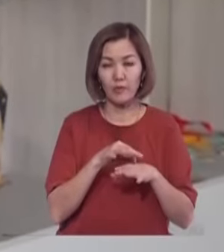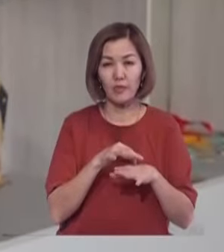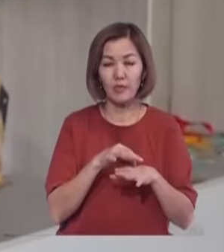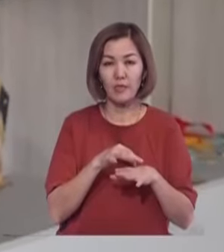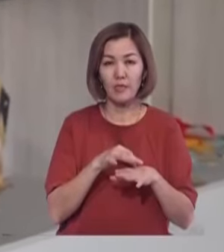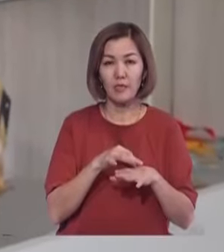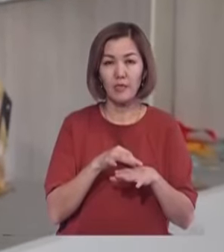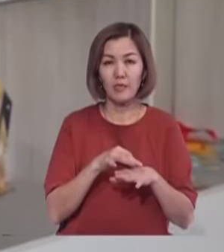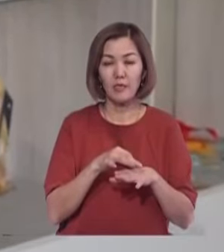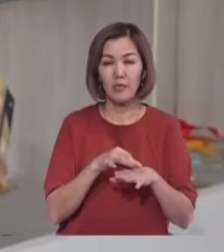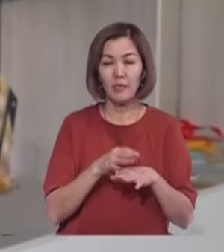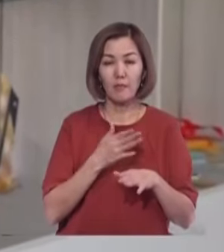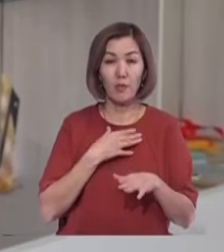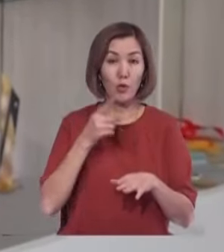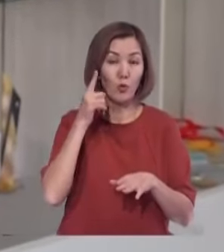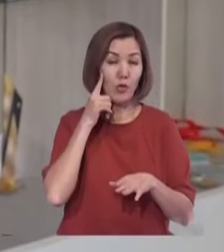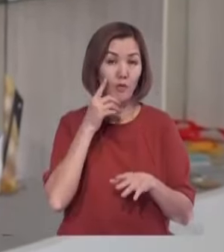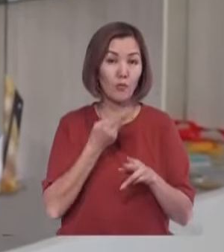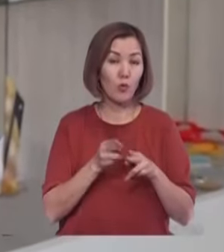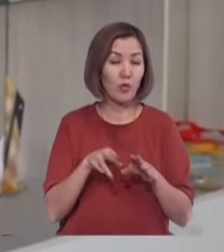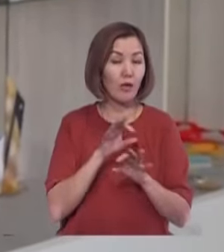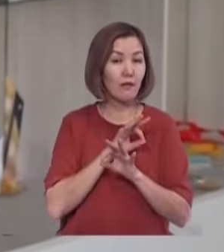бүгін мен ойлаймын, өте жақсы